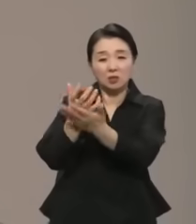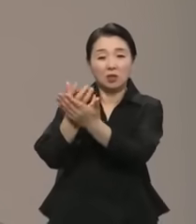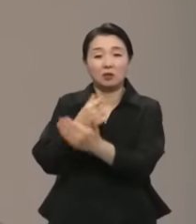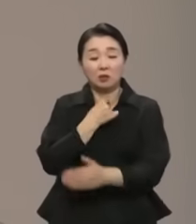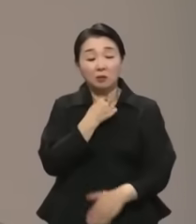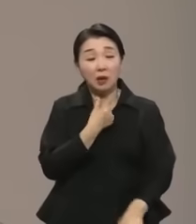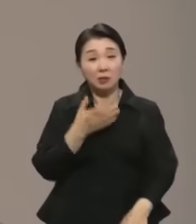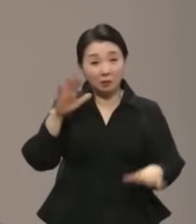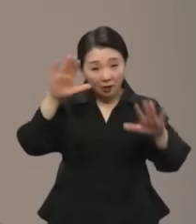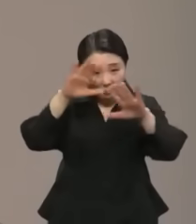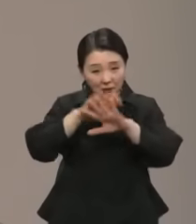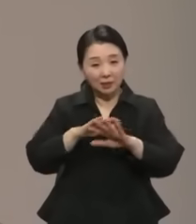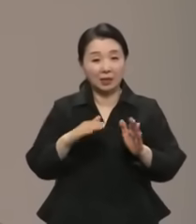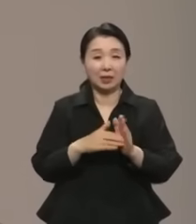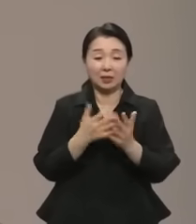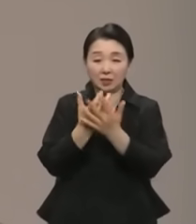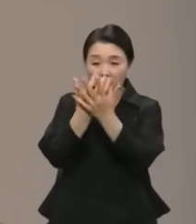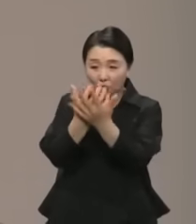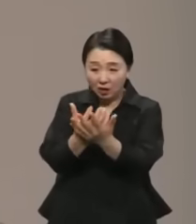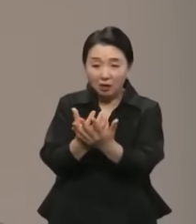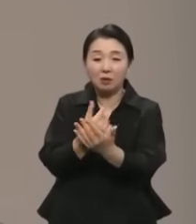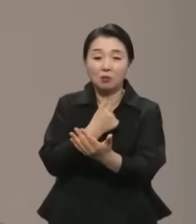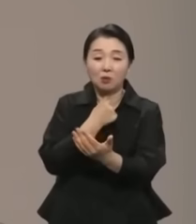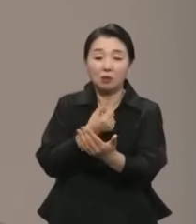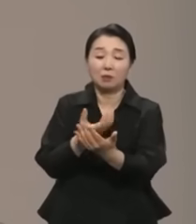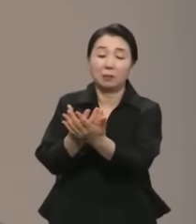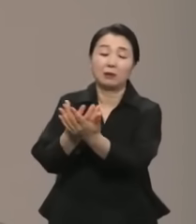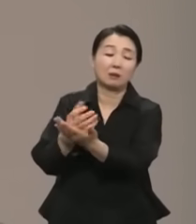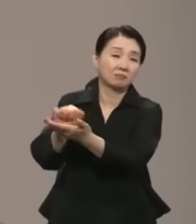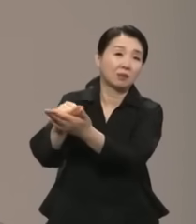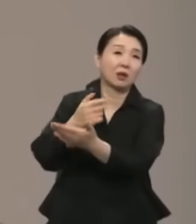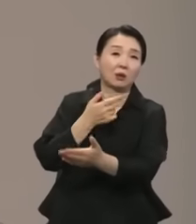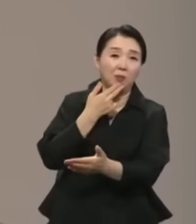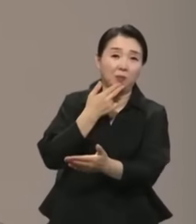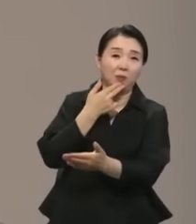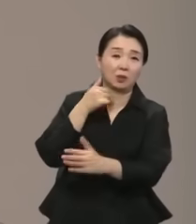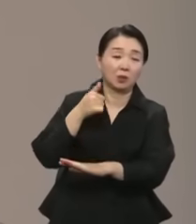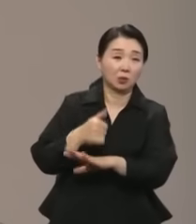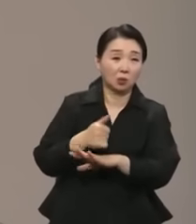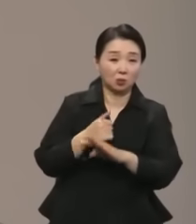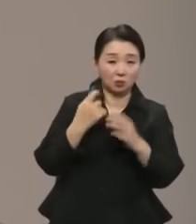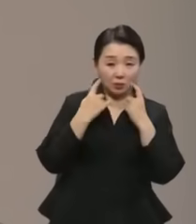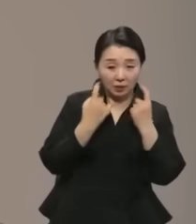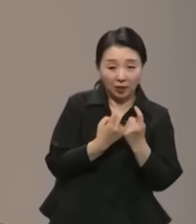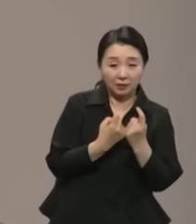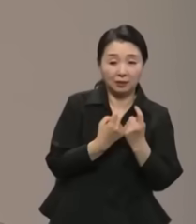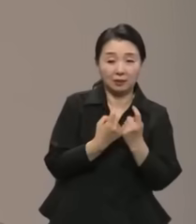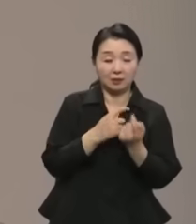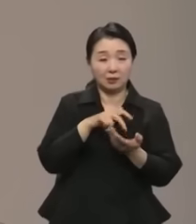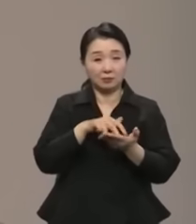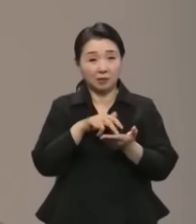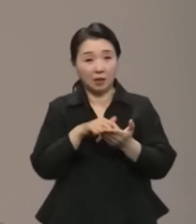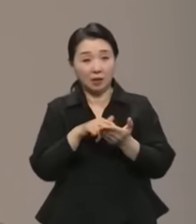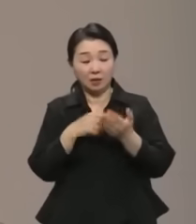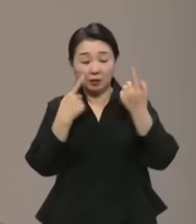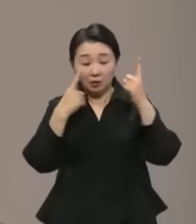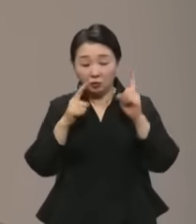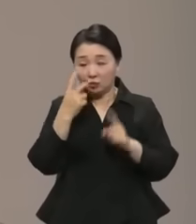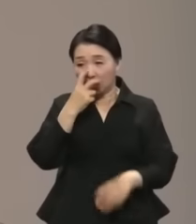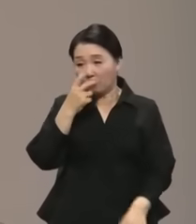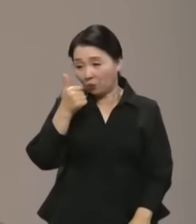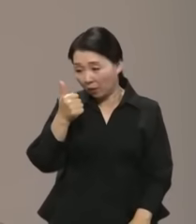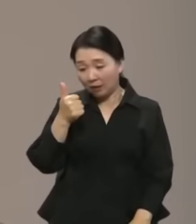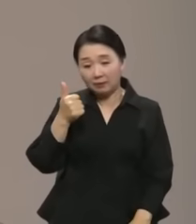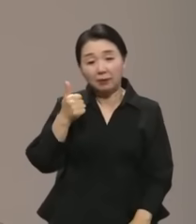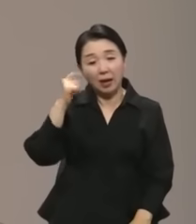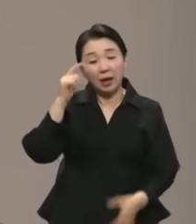늦게까지 그런 어 제출하려고 했으나 그걸 받아 주지 않았다 그러다 보니까 개인적으로 이제 수능 감독관을 찾아가게 찾게